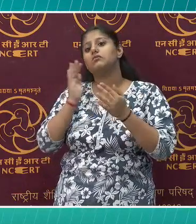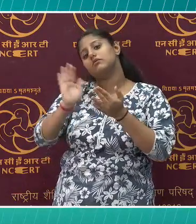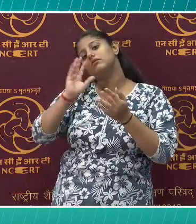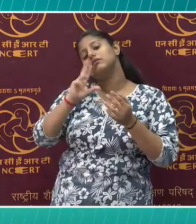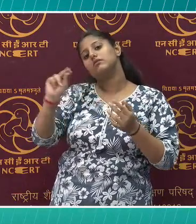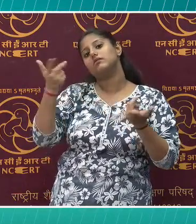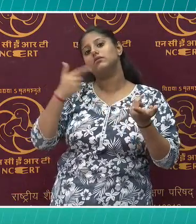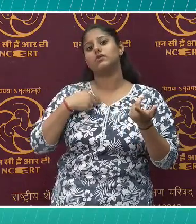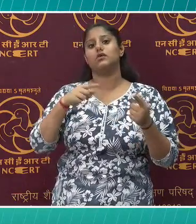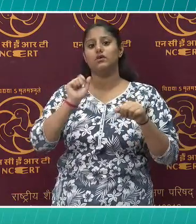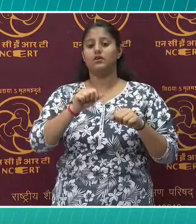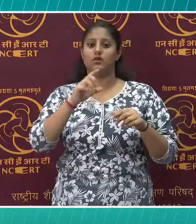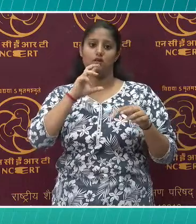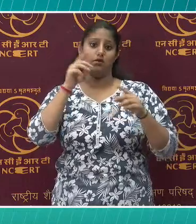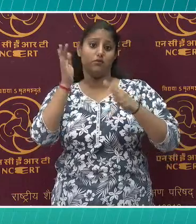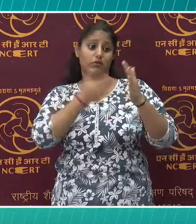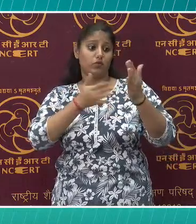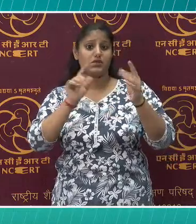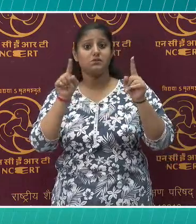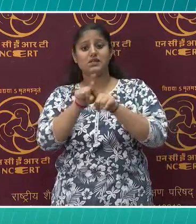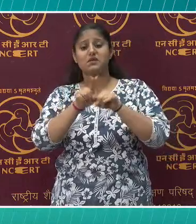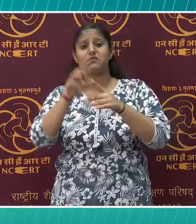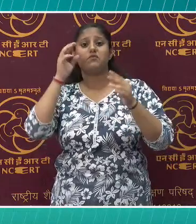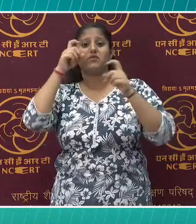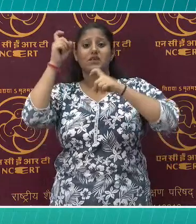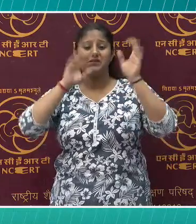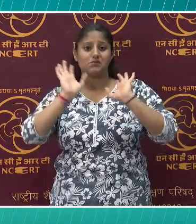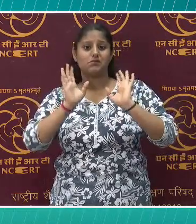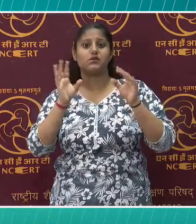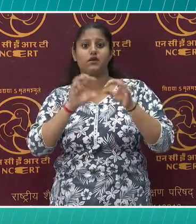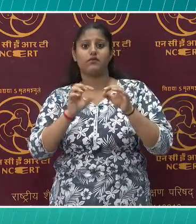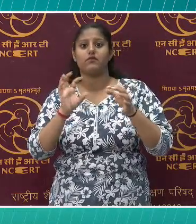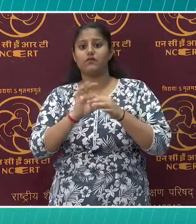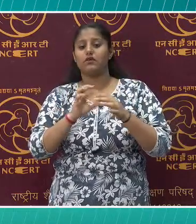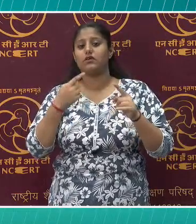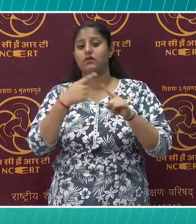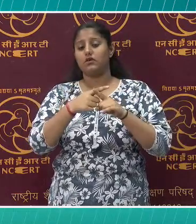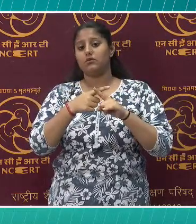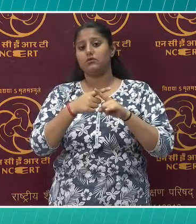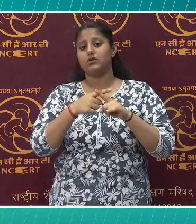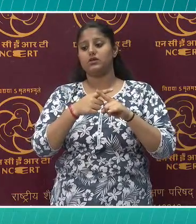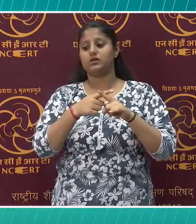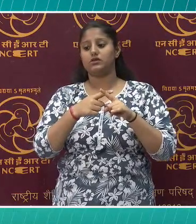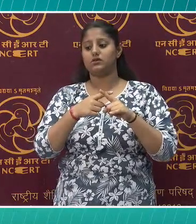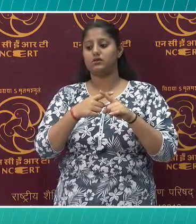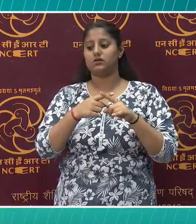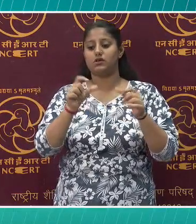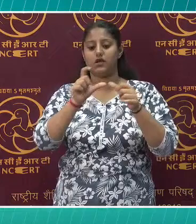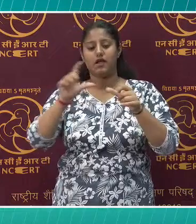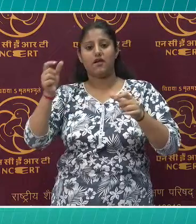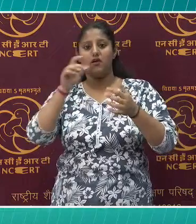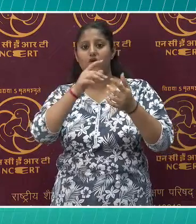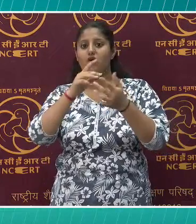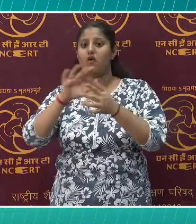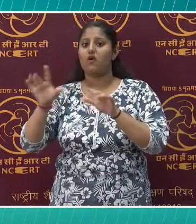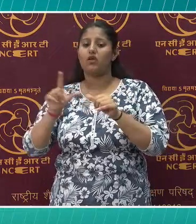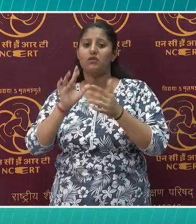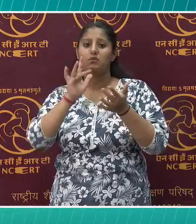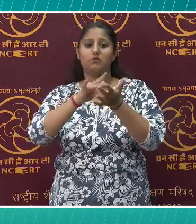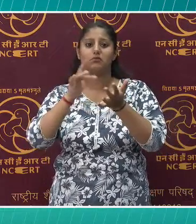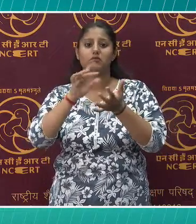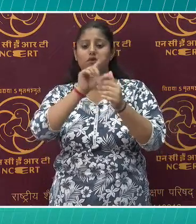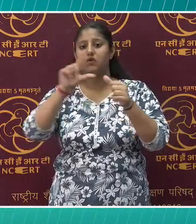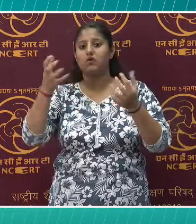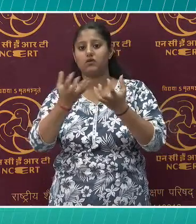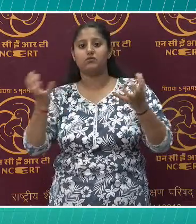of expression. हाँ, of course we see कि until print technology came, everything was sung. Everything was sung, सब